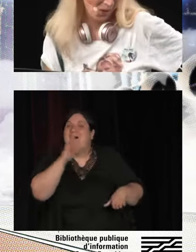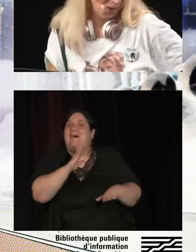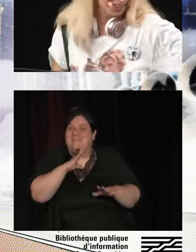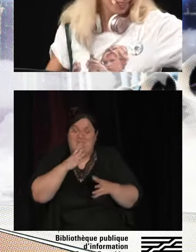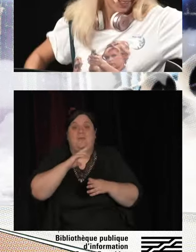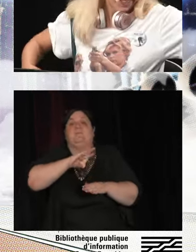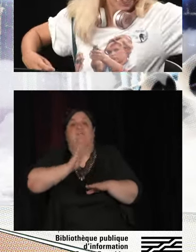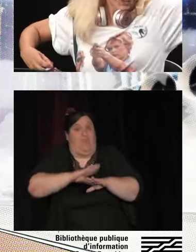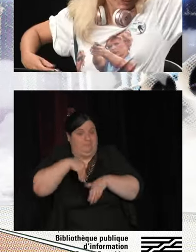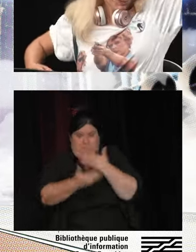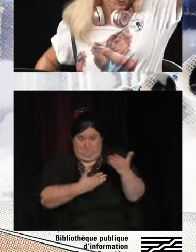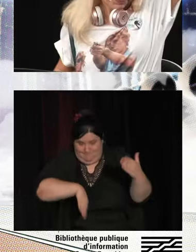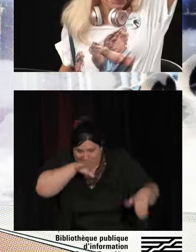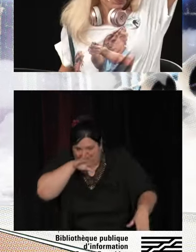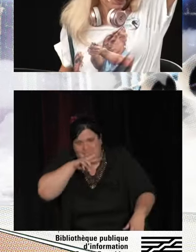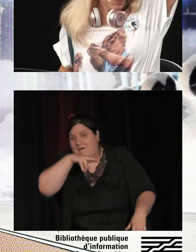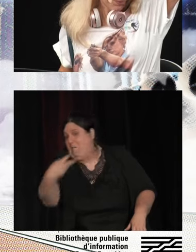beaucoup.